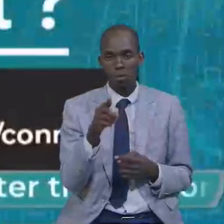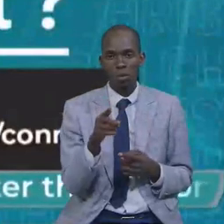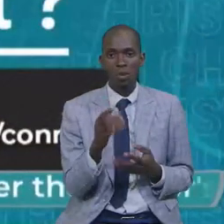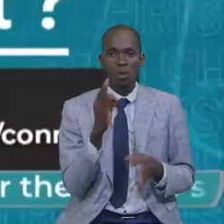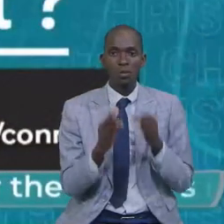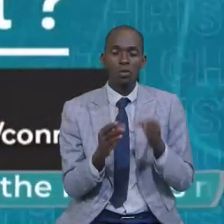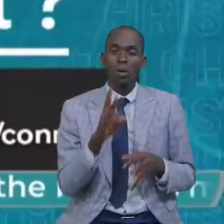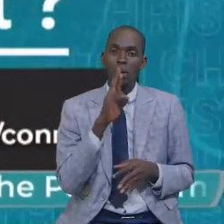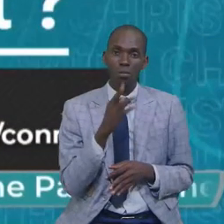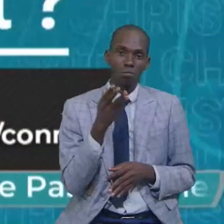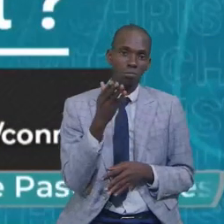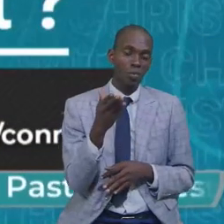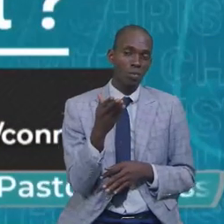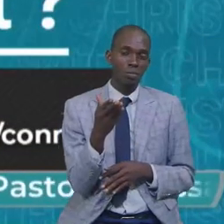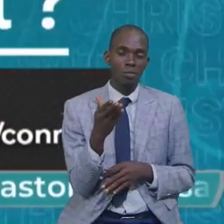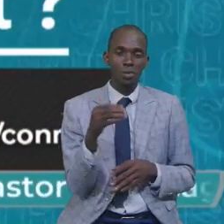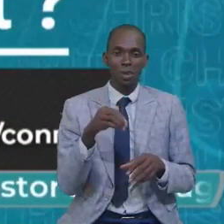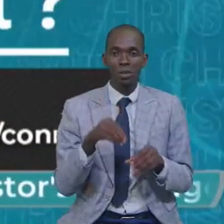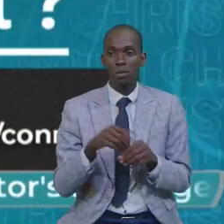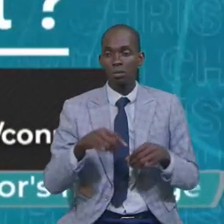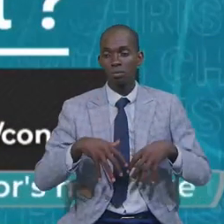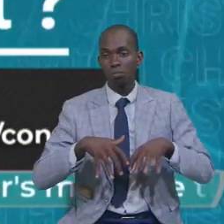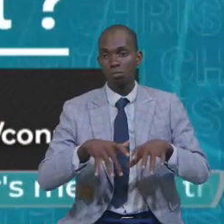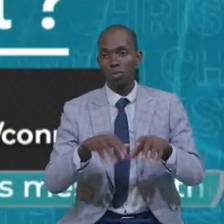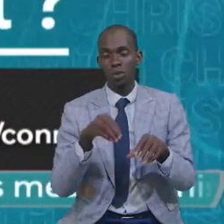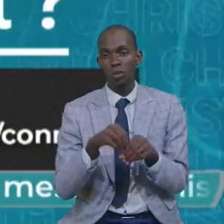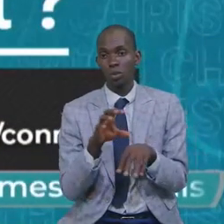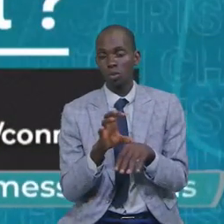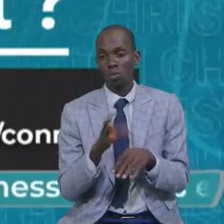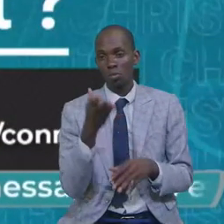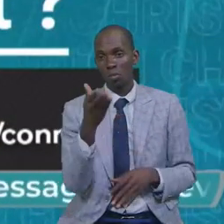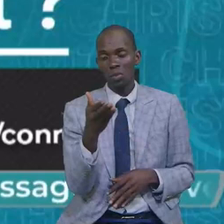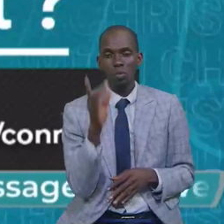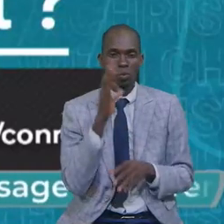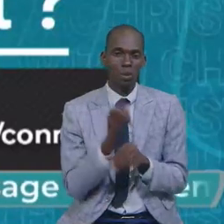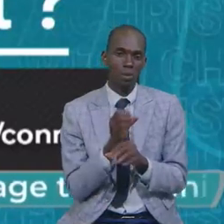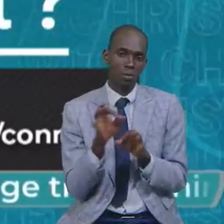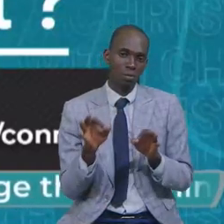donc les conseillers partout nous sommes dans n'importe quel rassemblement